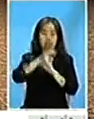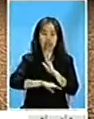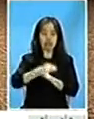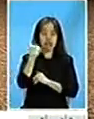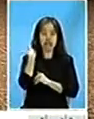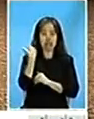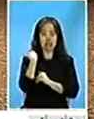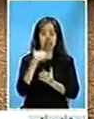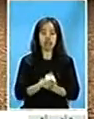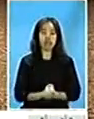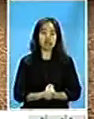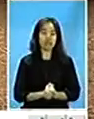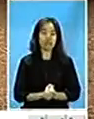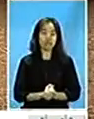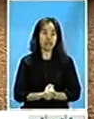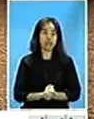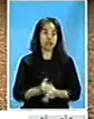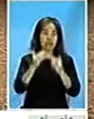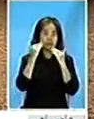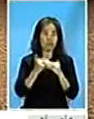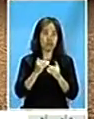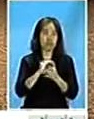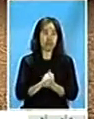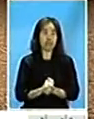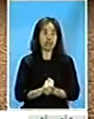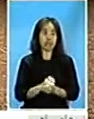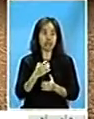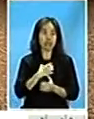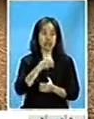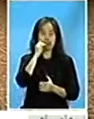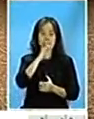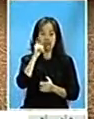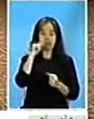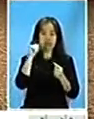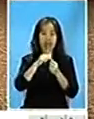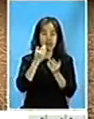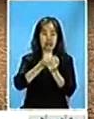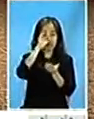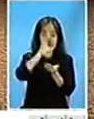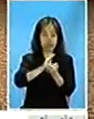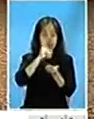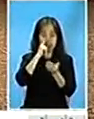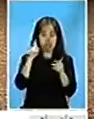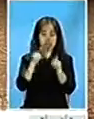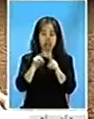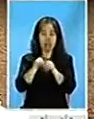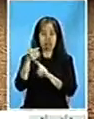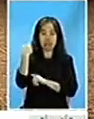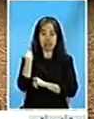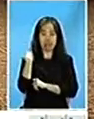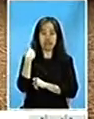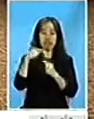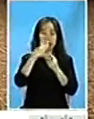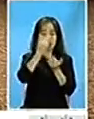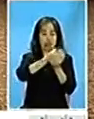ได้ชี้แจงอีกครั้งหนึ่งนะคะอีกประเด็นหนึ่งนะคะดิฉันอยากจะขอเรียนว่างบที่ซ้ำซ้อนนะคะเนื่องจากมีงบประมาณ